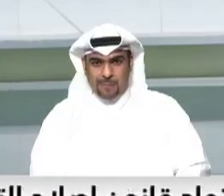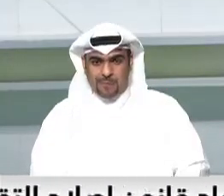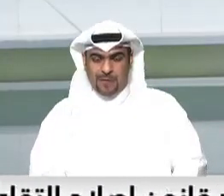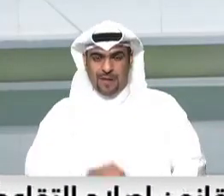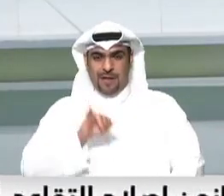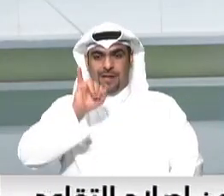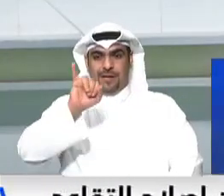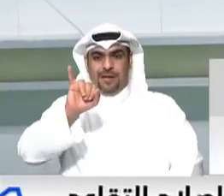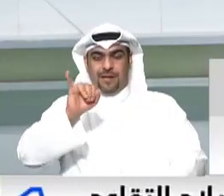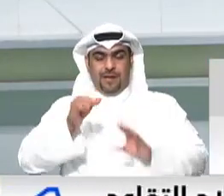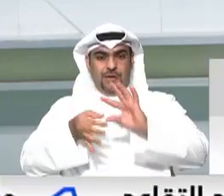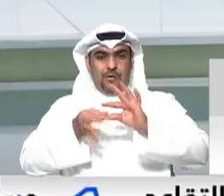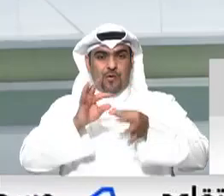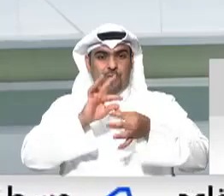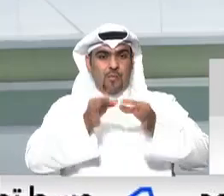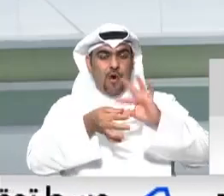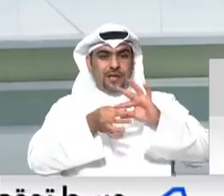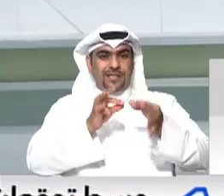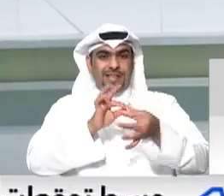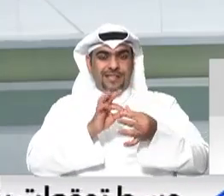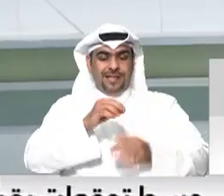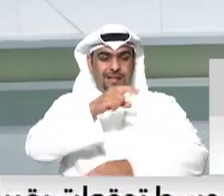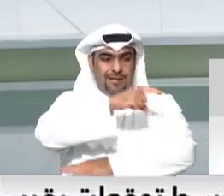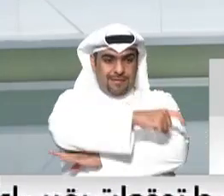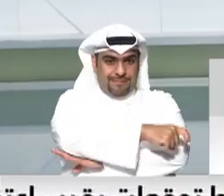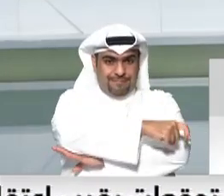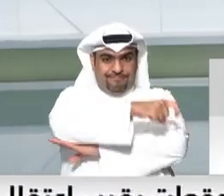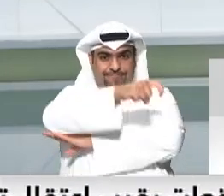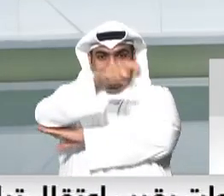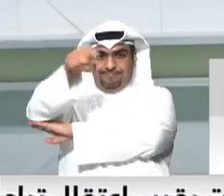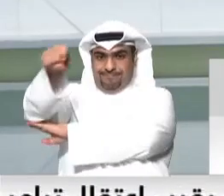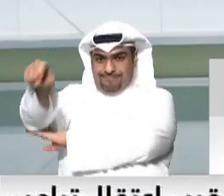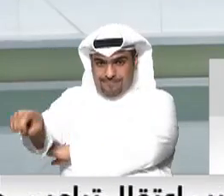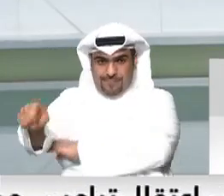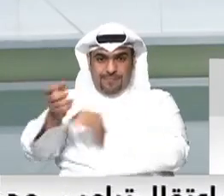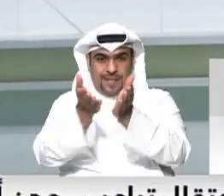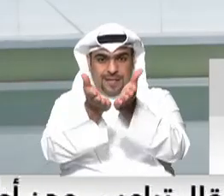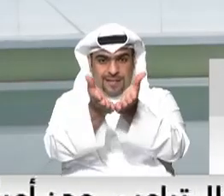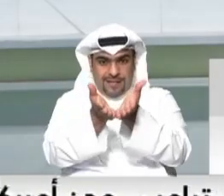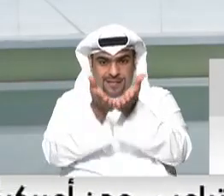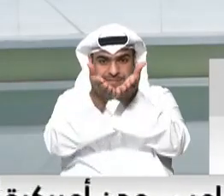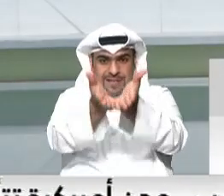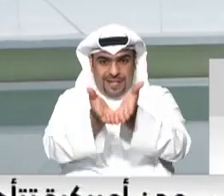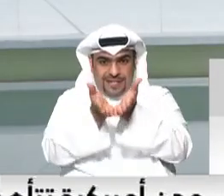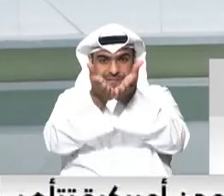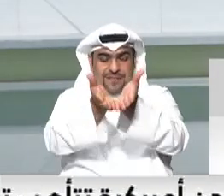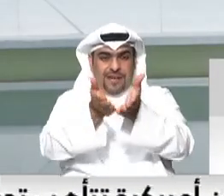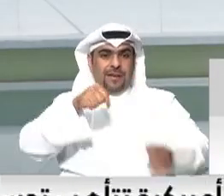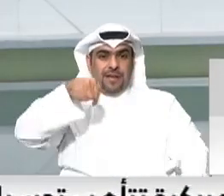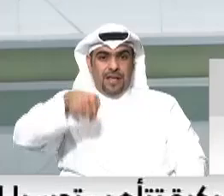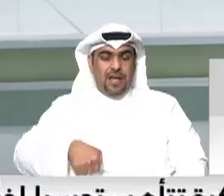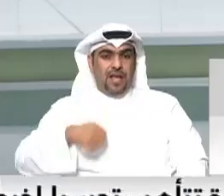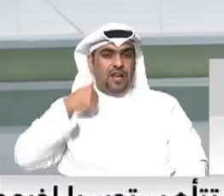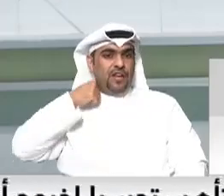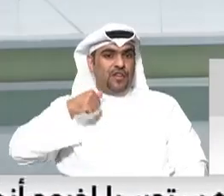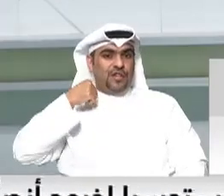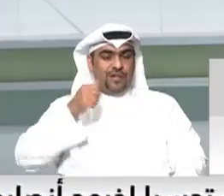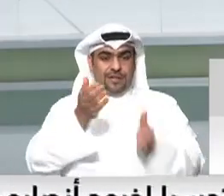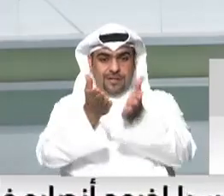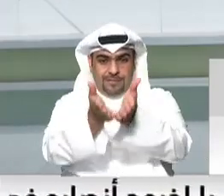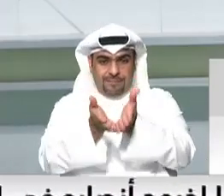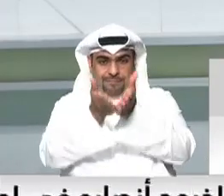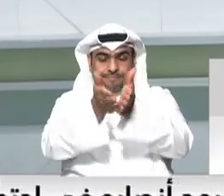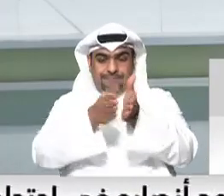مؤسسه الموانئ الكويتيه المرحله الاولى من تنفيذ مشروع اعاده تطوير وتاهيل الصفه